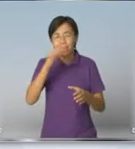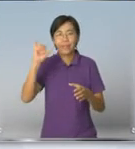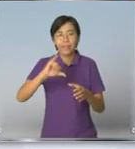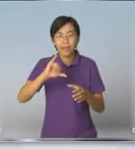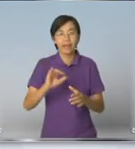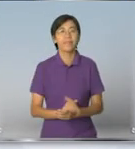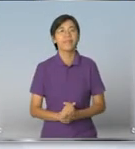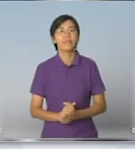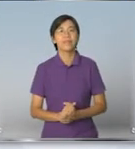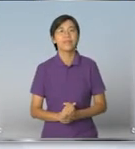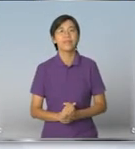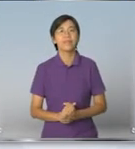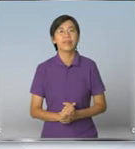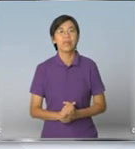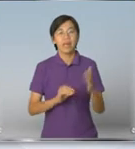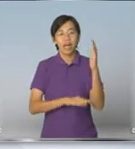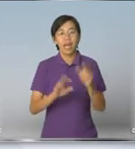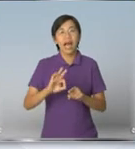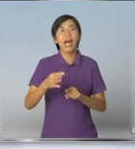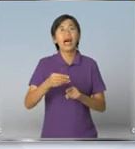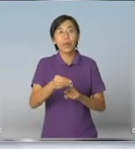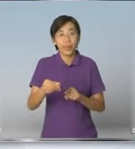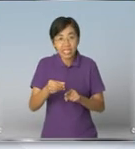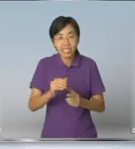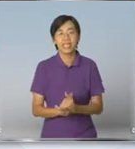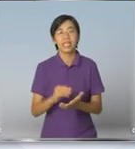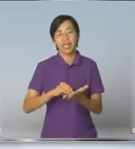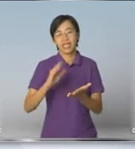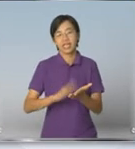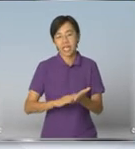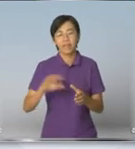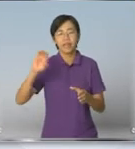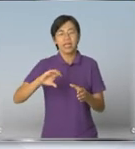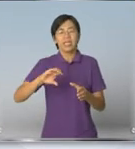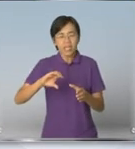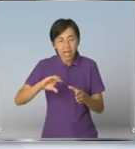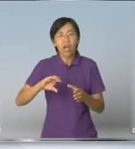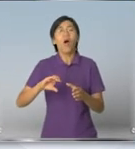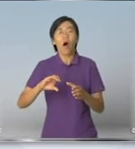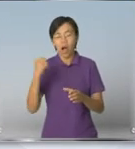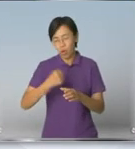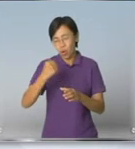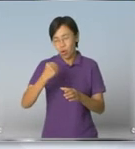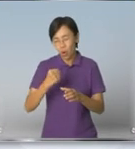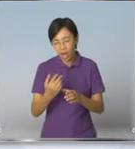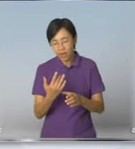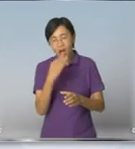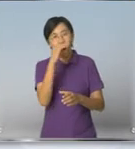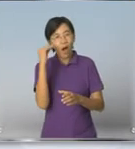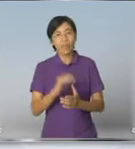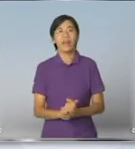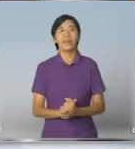รากผักชีกระเทียมพริกไทยอ ันนี้ขาดไม่ได้ ไม่ได้เพ ิ่ มความหอมให้กับอาหารไทยน้ำมันพืช ครับผ